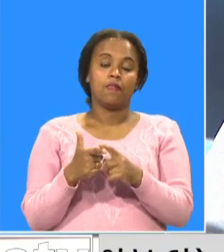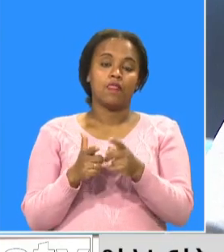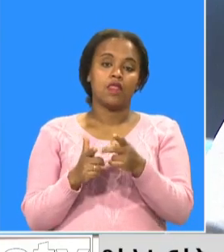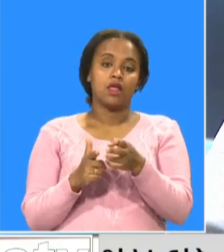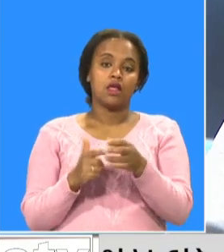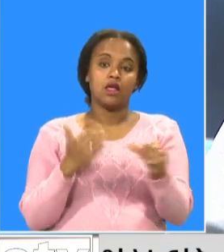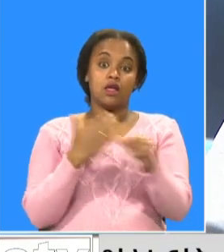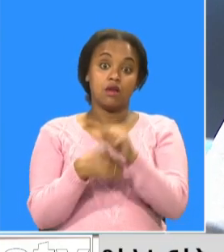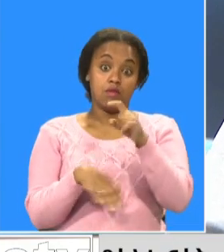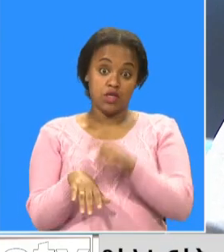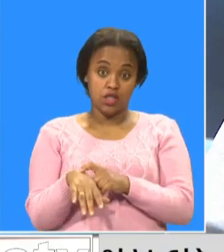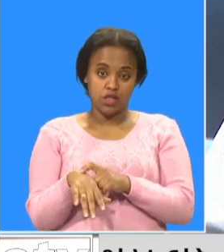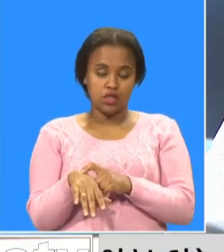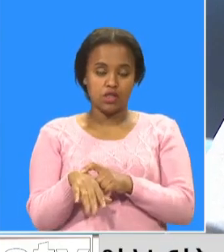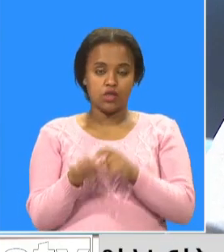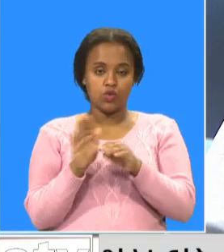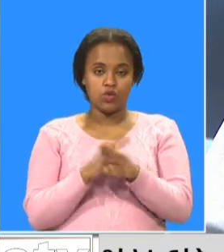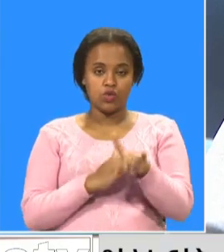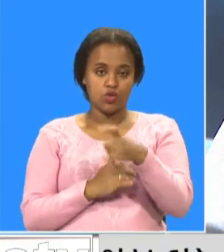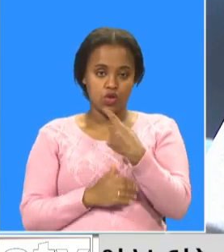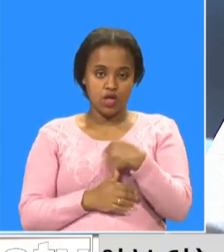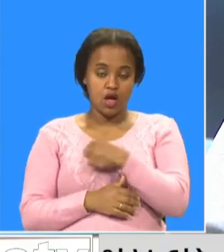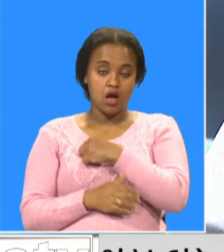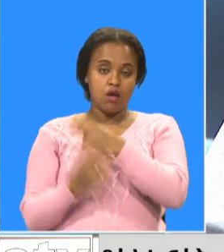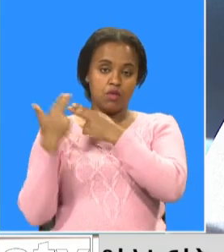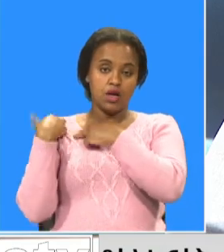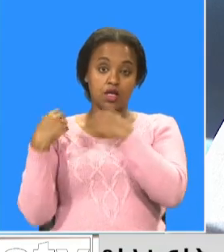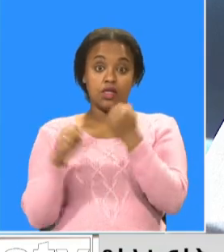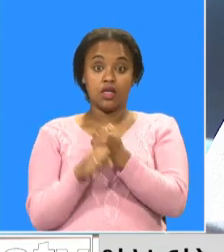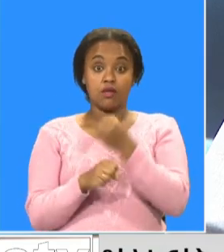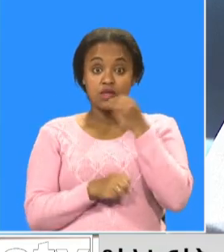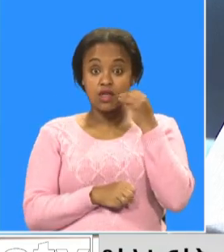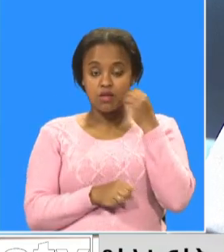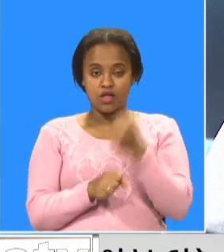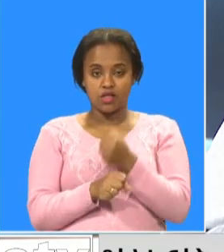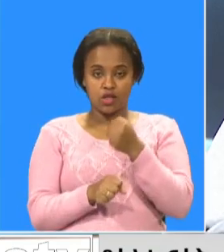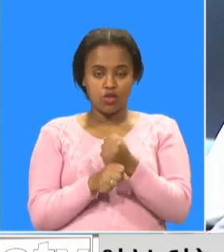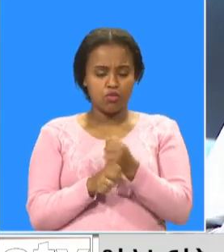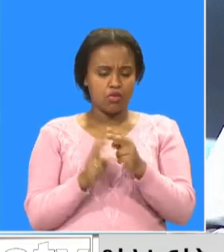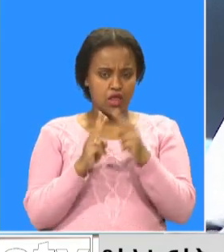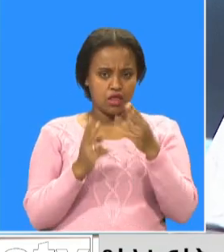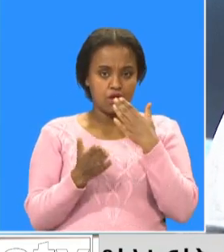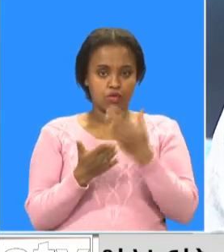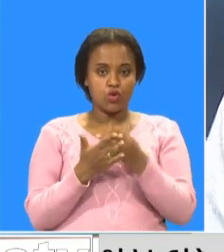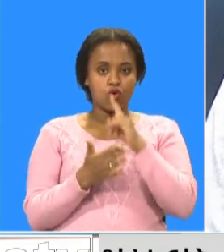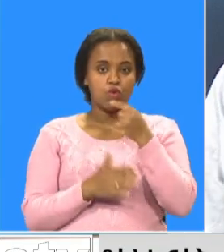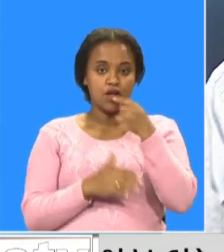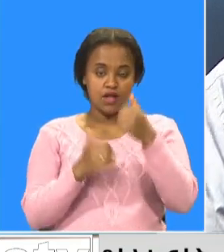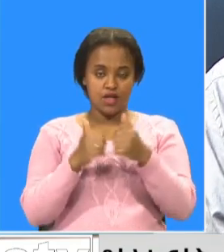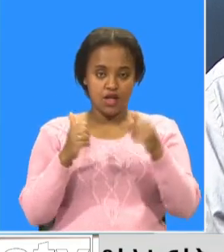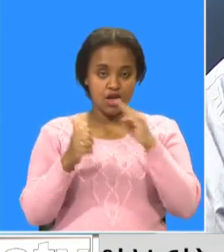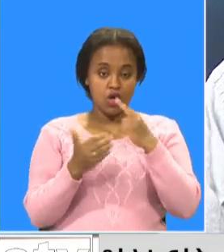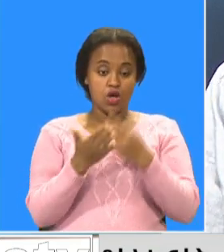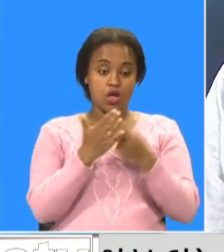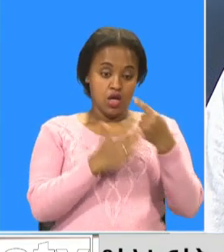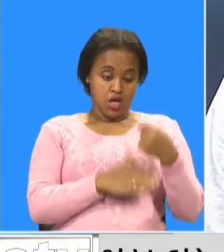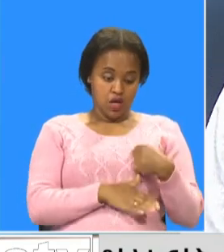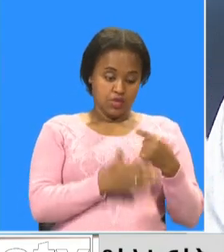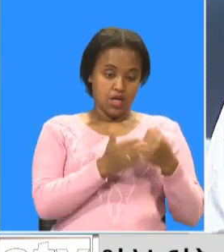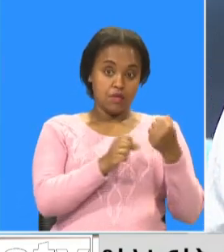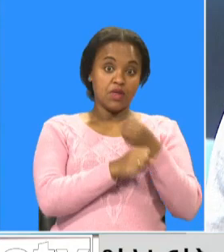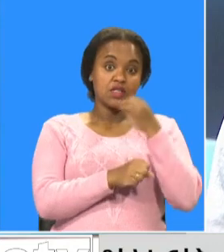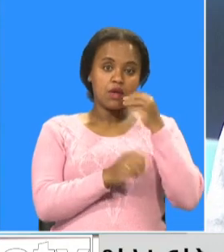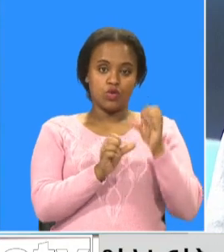ኢመርጀንሲ ውስጥ ሆነን የኛ ባለስልጣን መስሪያ ቤት የሰራቸው ስራዎች ባይዘ በጣም ጥሩ ነው ብዬ ነው ወስዶ እኔም እዛ መስሪያ ቤት ውስጥ ስለቆየው ነው።